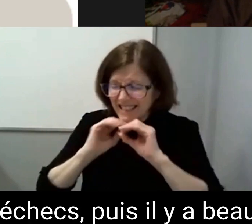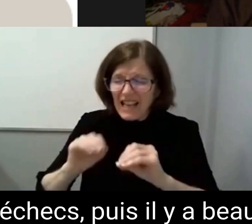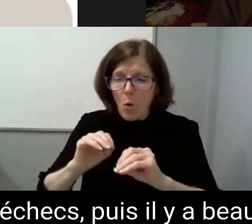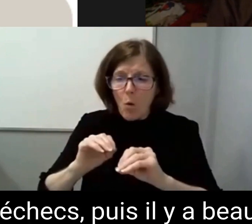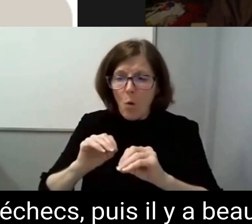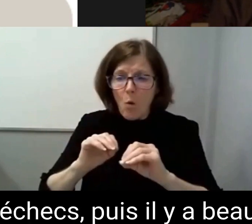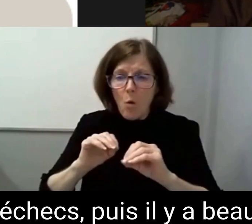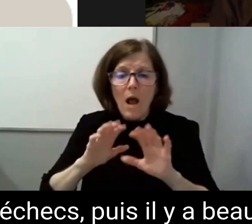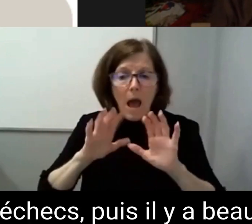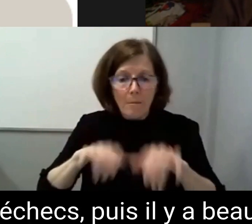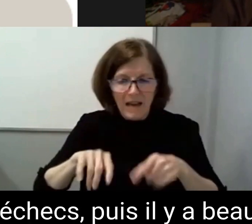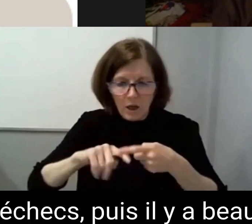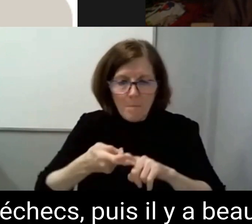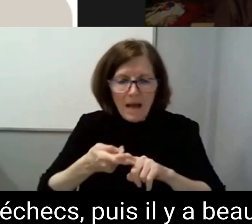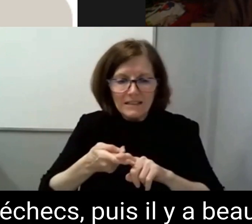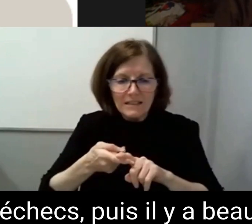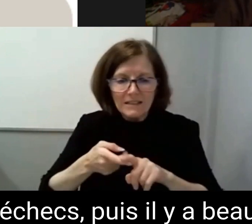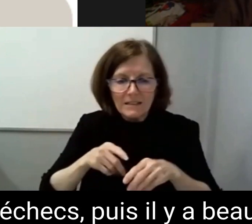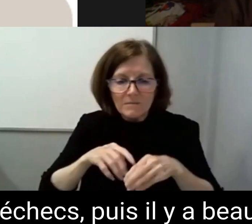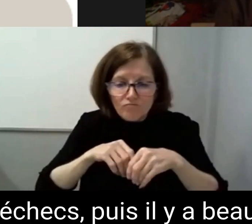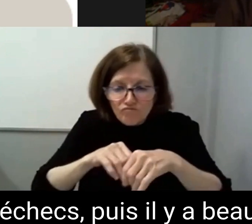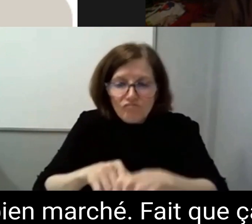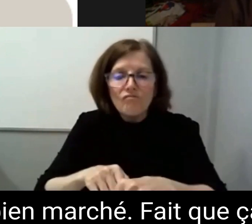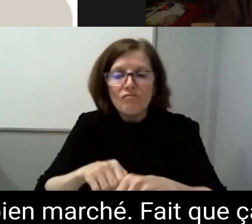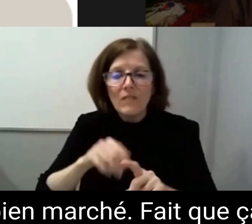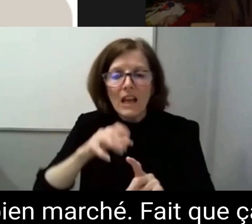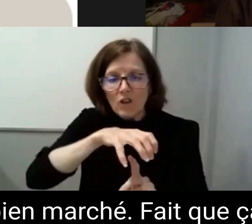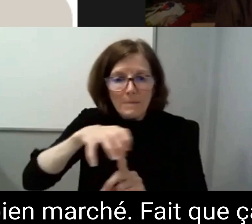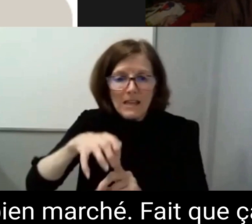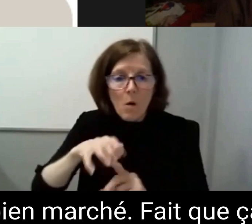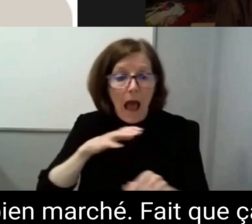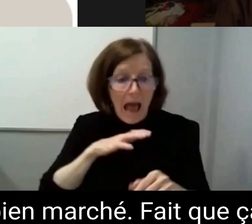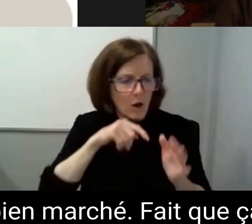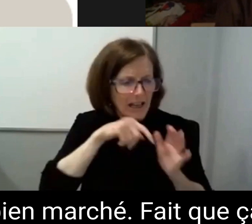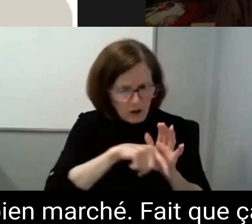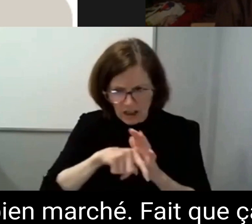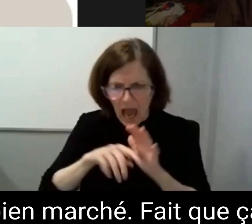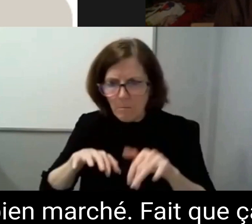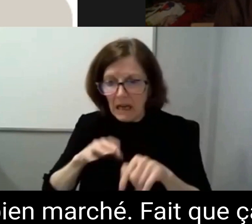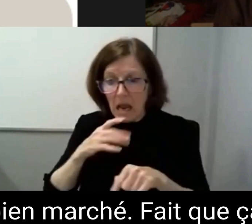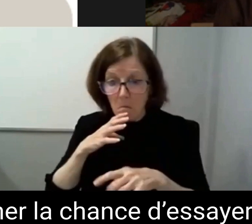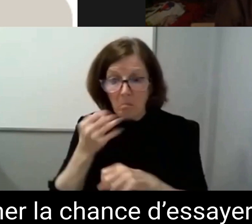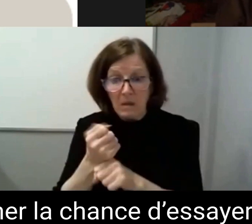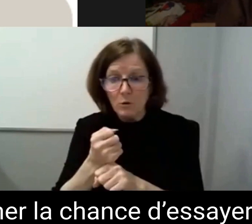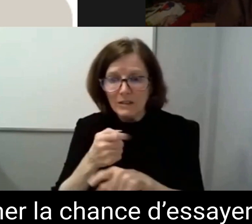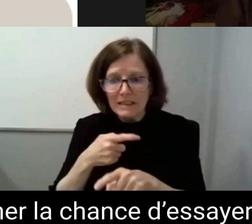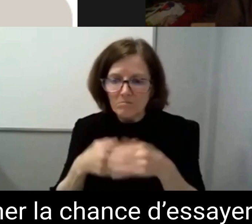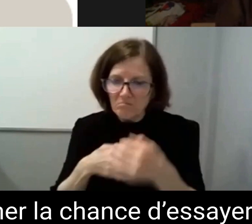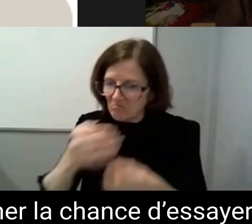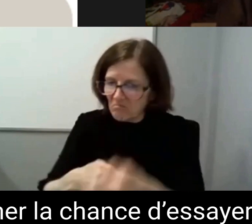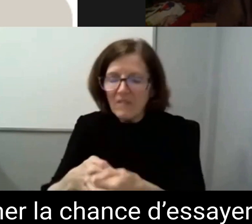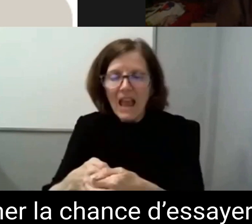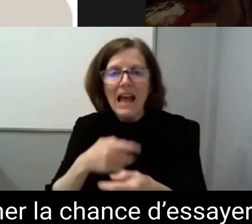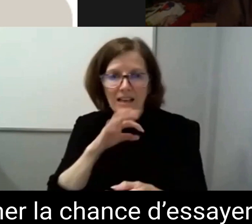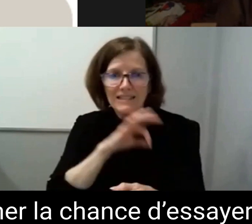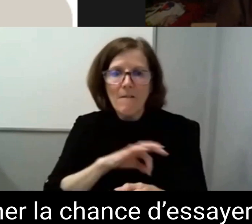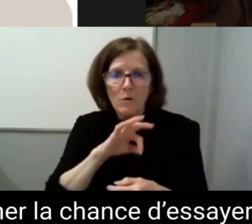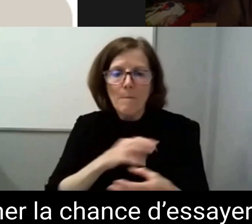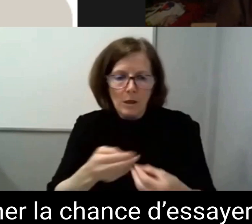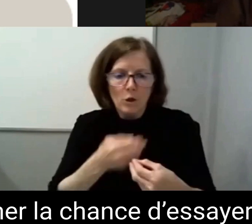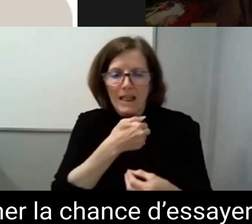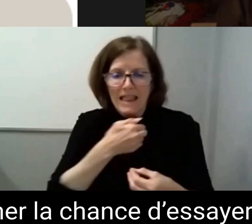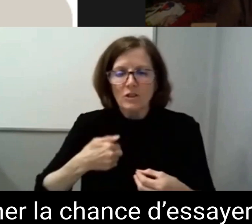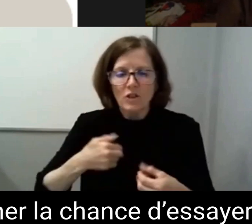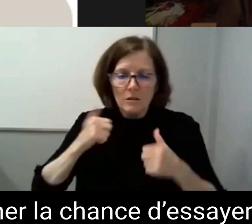je rencontre des échecs, il y a beaucoup de choses qui ont vraiment bien marché. Fait que ça vaut vraiment la peine de se donner la chance d'essayer,